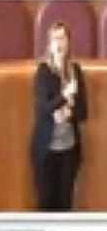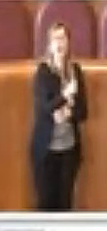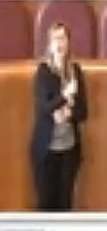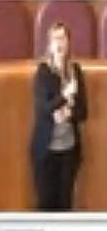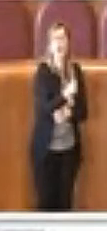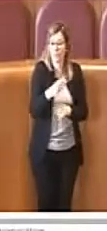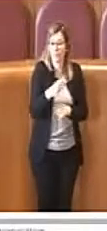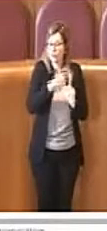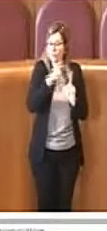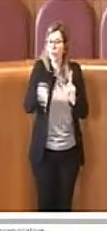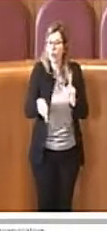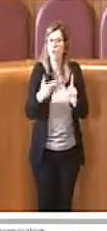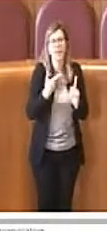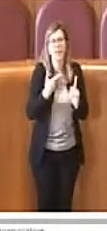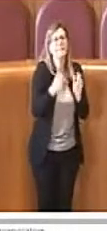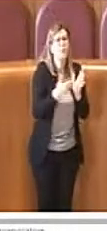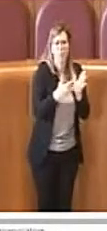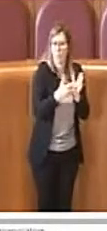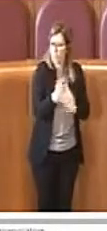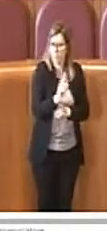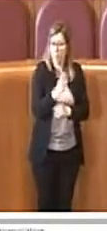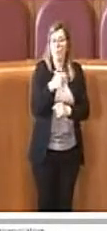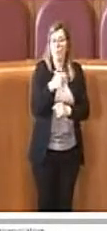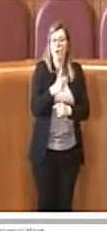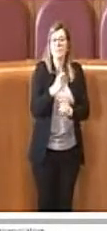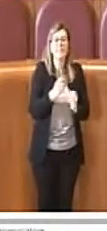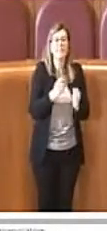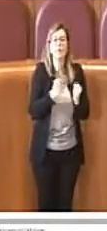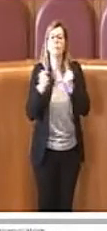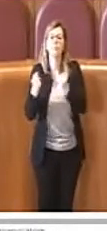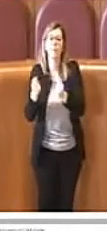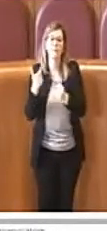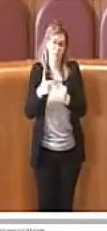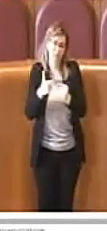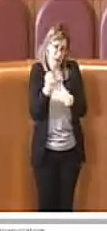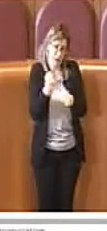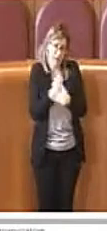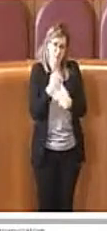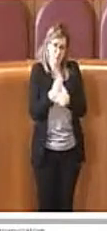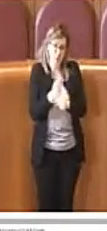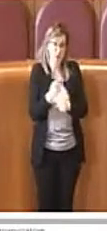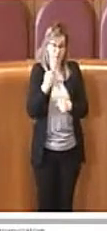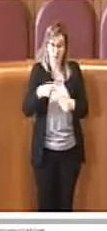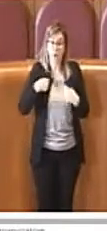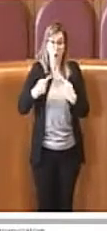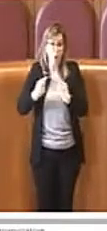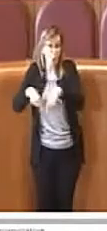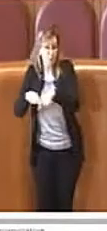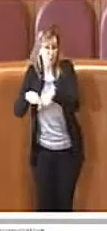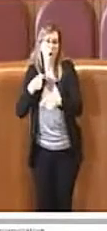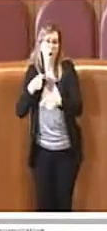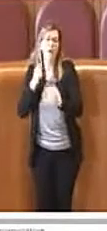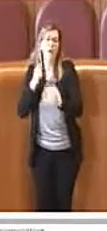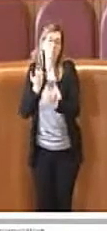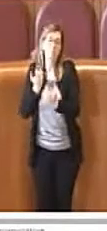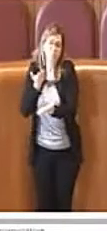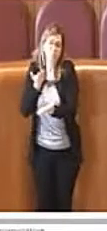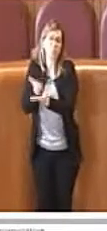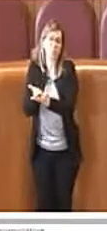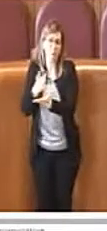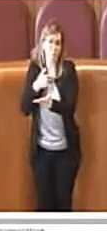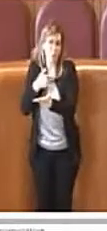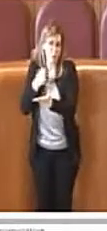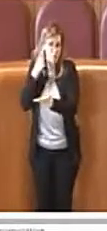tanti interventi. Io mi sono permesso nella commissione di fare una proposta che poi è